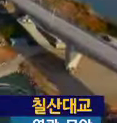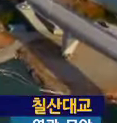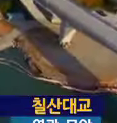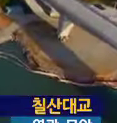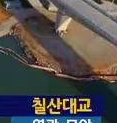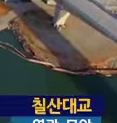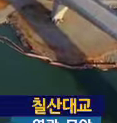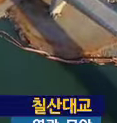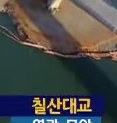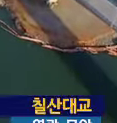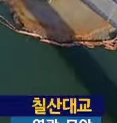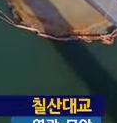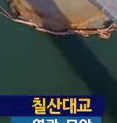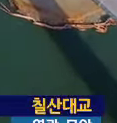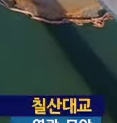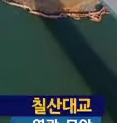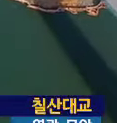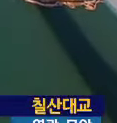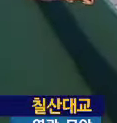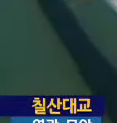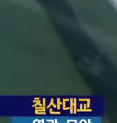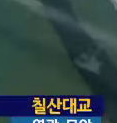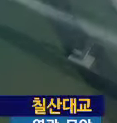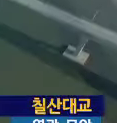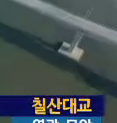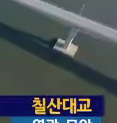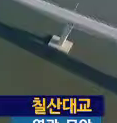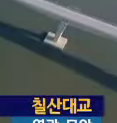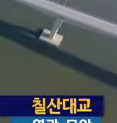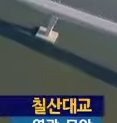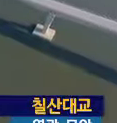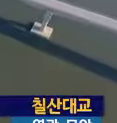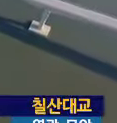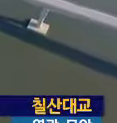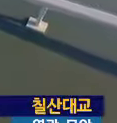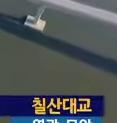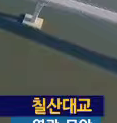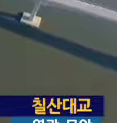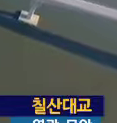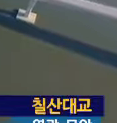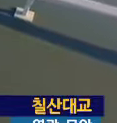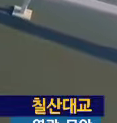으 으 으 으